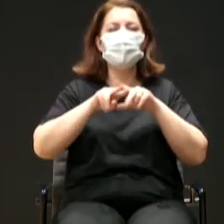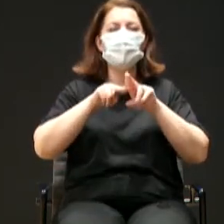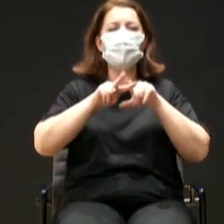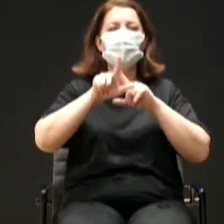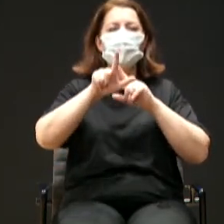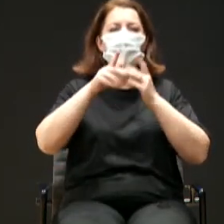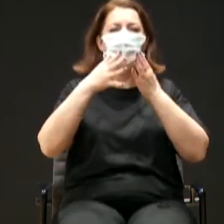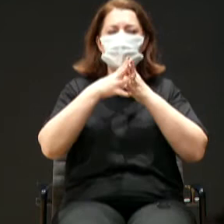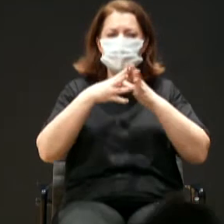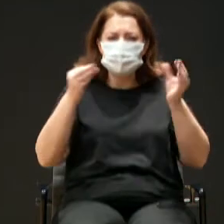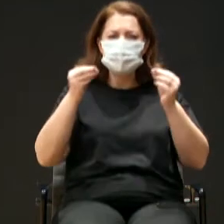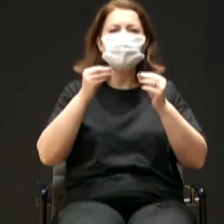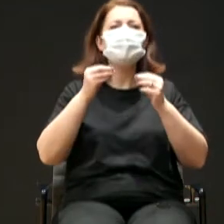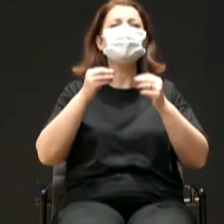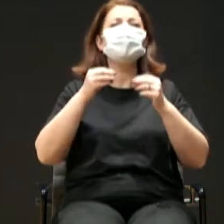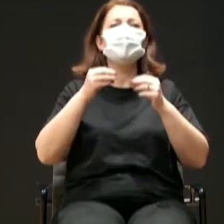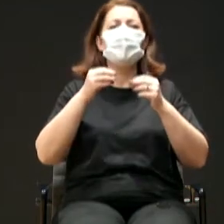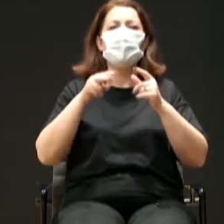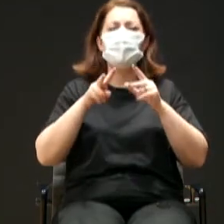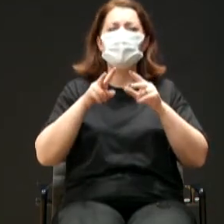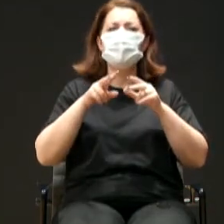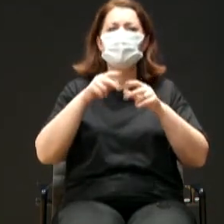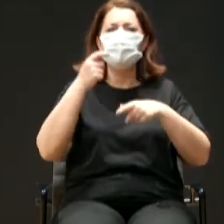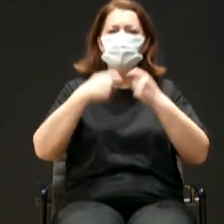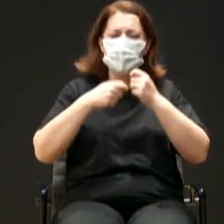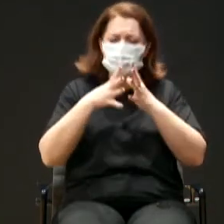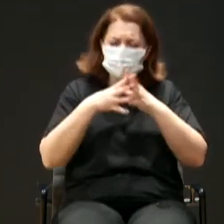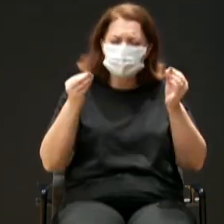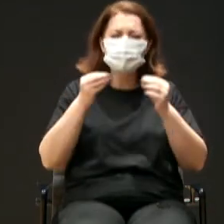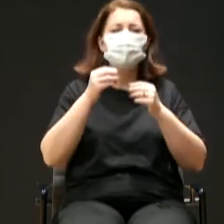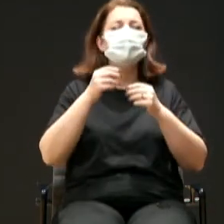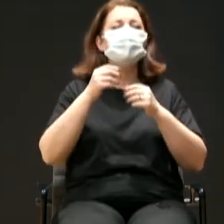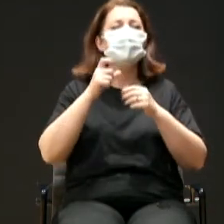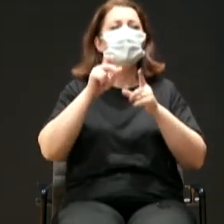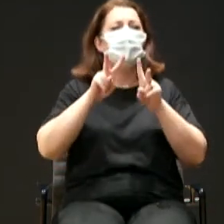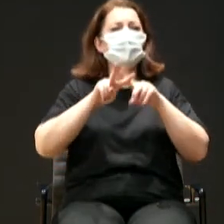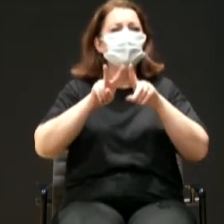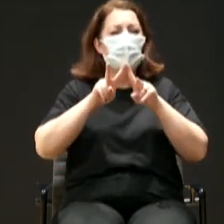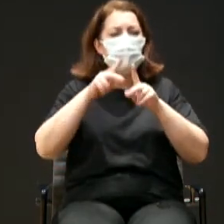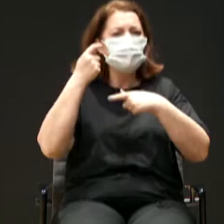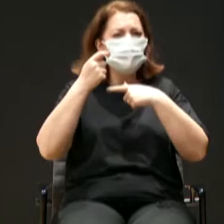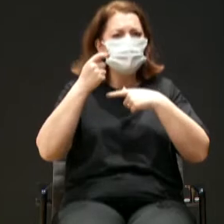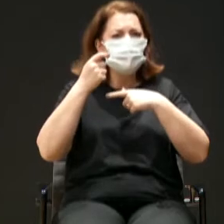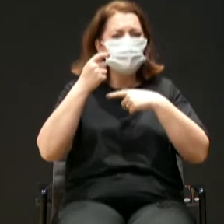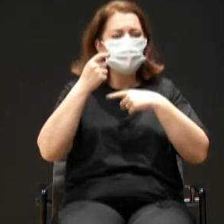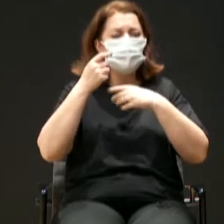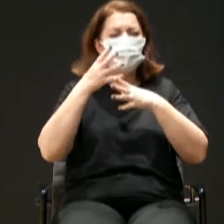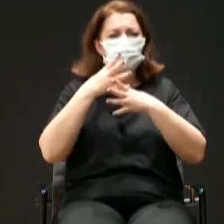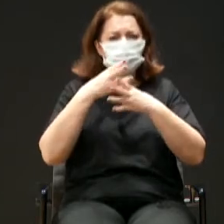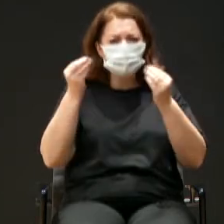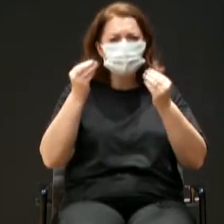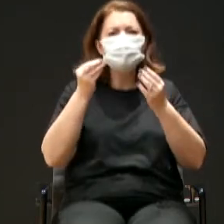gitti, madenler gitti, Sümerbank gitti, cam fabrikaları, şeker fabrikaları, çimento fabrikaları, tank